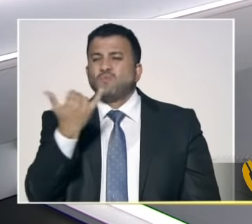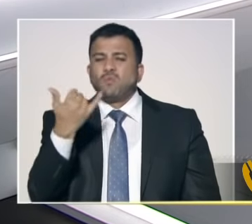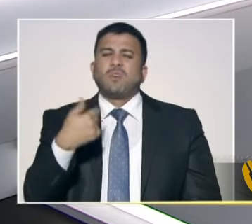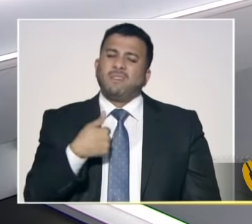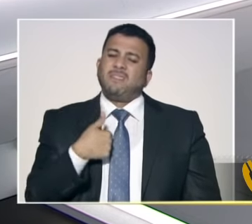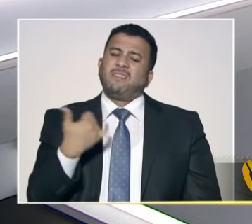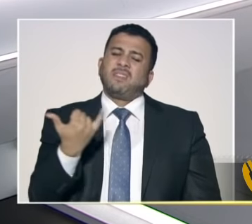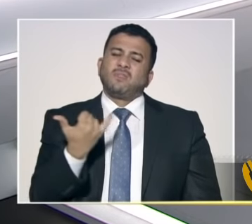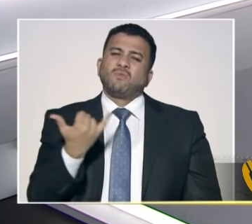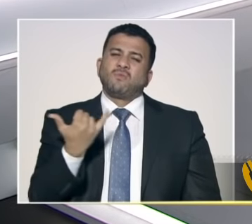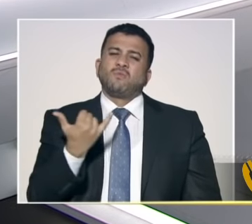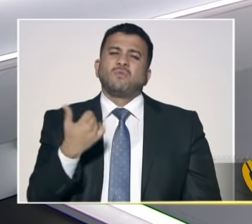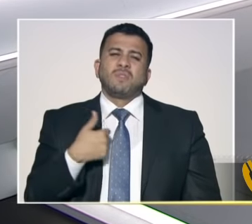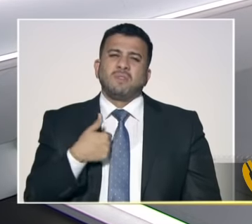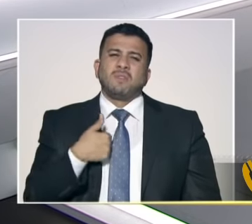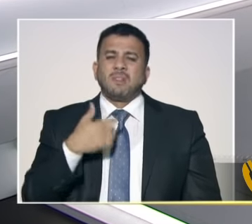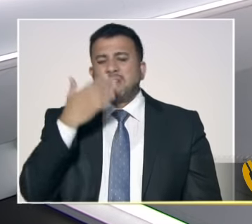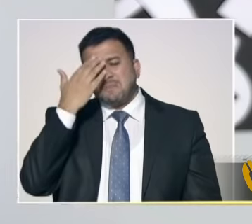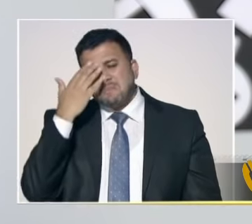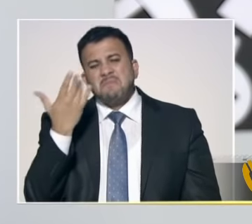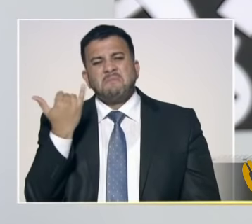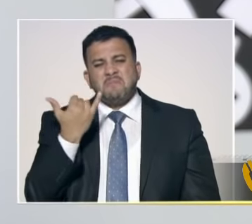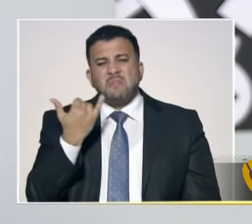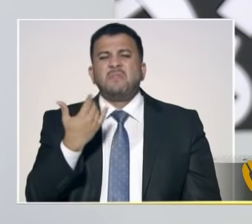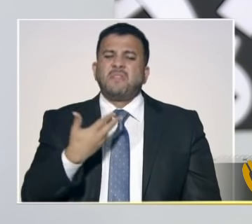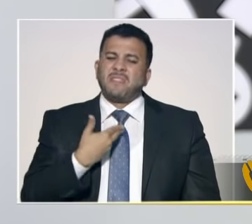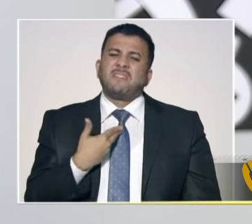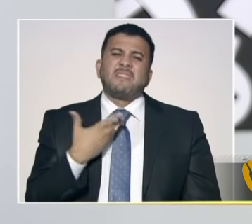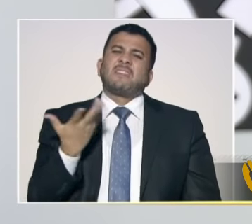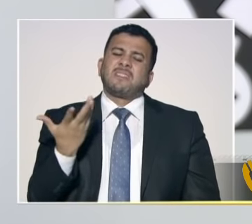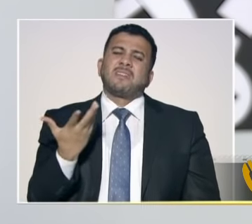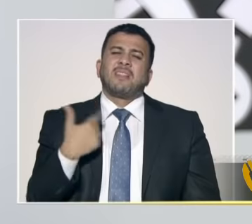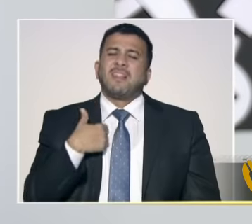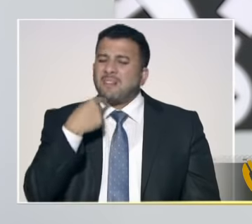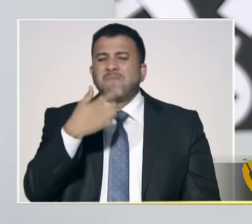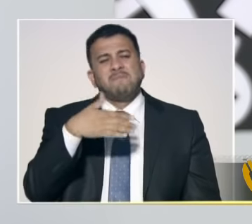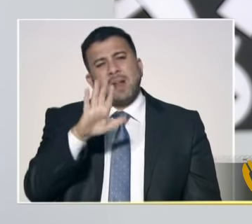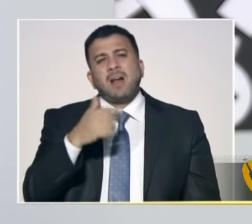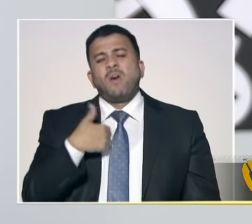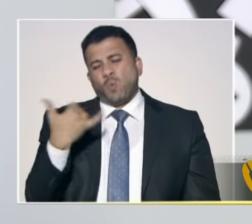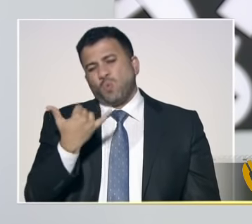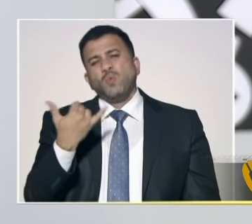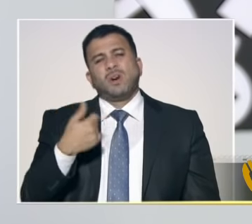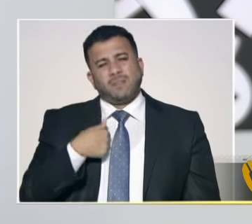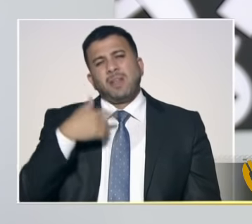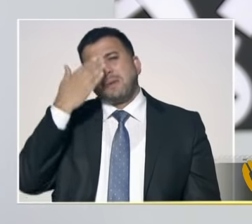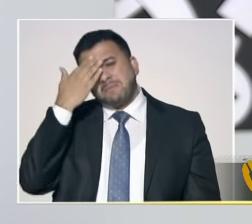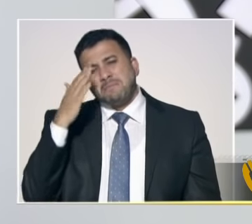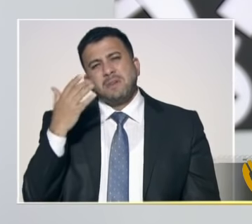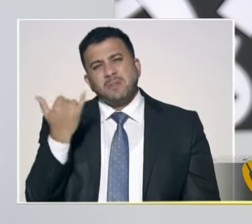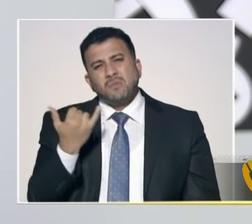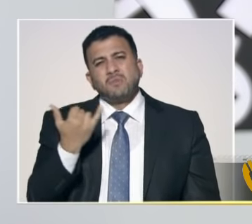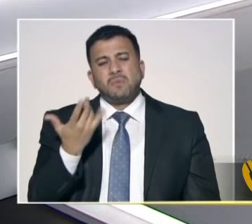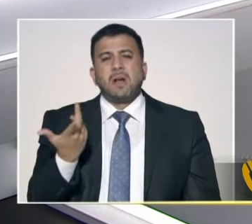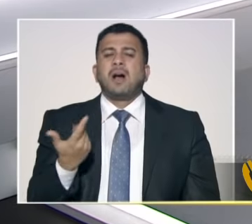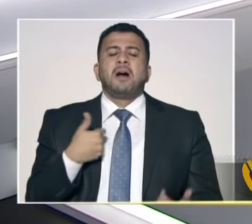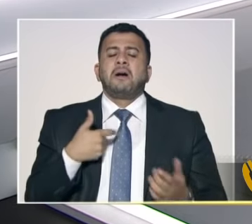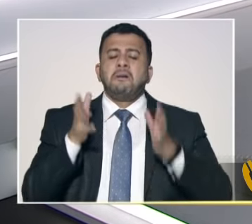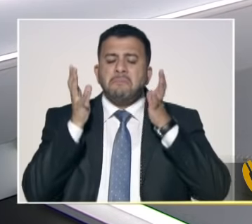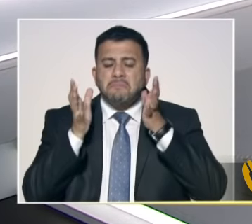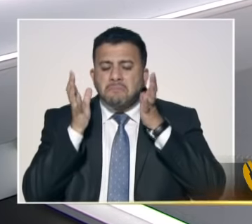والله. إيه يعني الله يعافيك. ما أوحي. إيه والله. الله يعافيك، الله يعافيك. إيه والله دعني بالشفاء العاجل، الأشكال عندي إن شاء الله يا